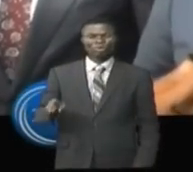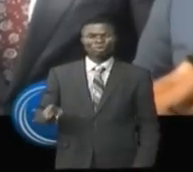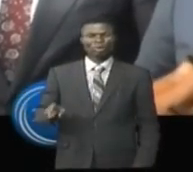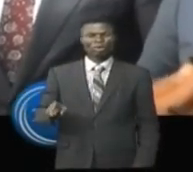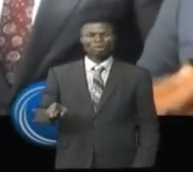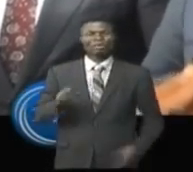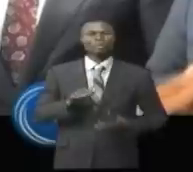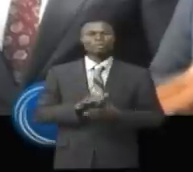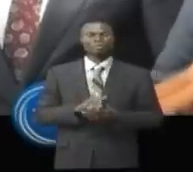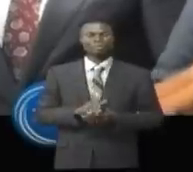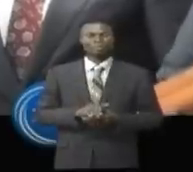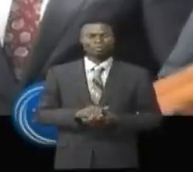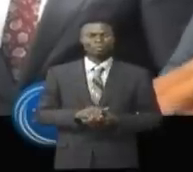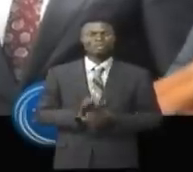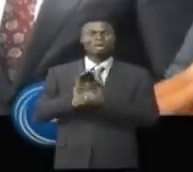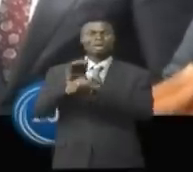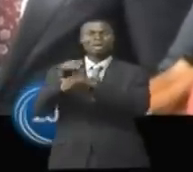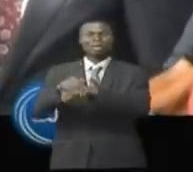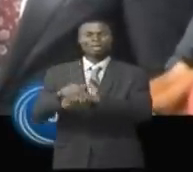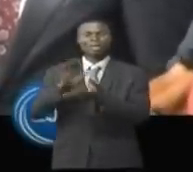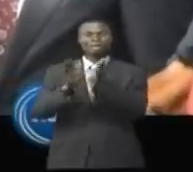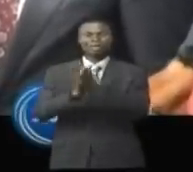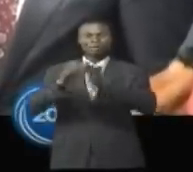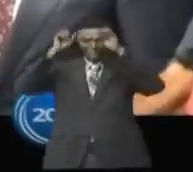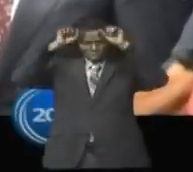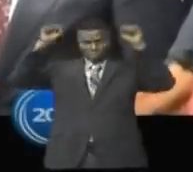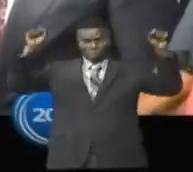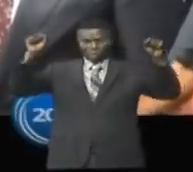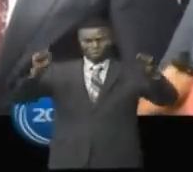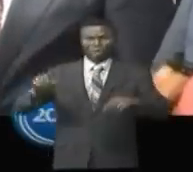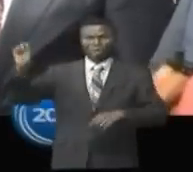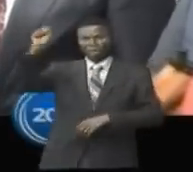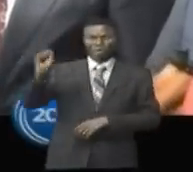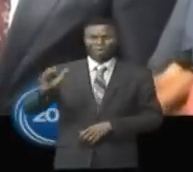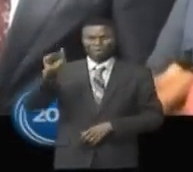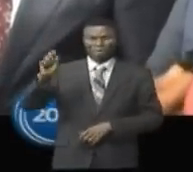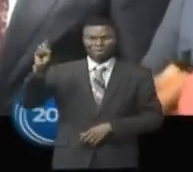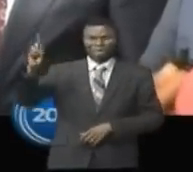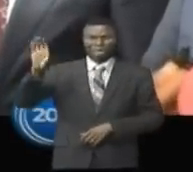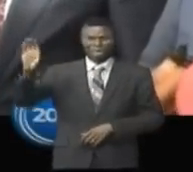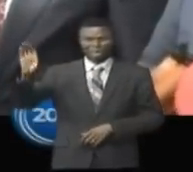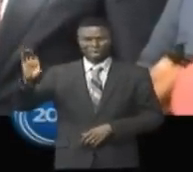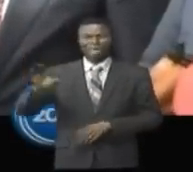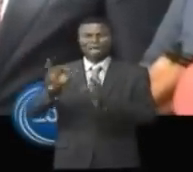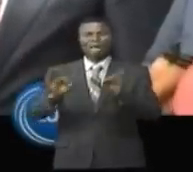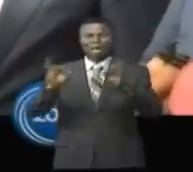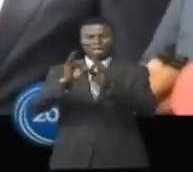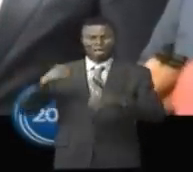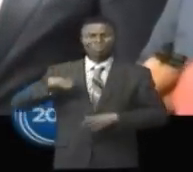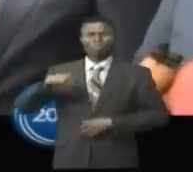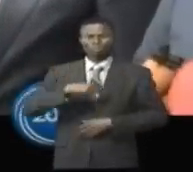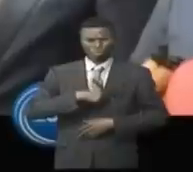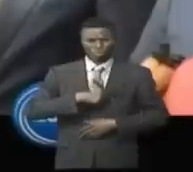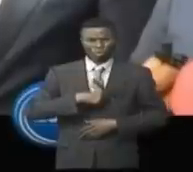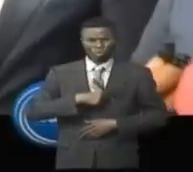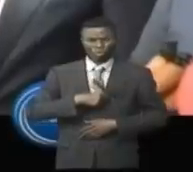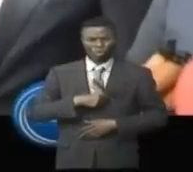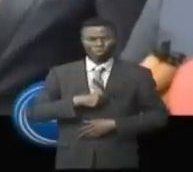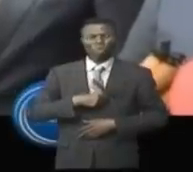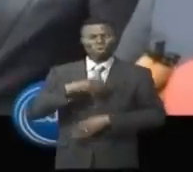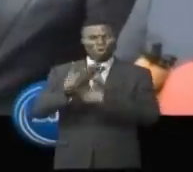Tshilombo, va prendre la présidence de la SADC. Alors, il est important que nous puissions visiter